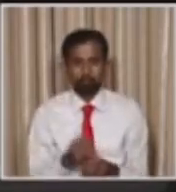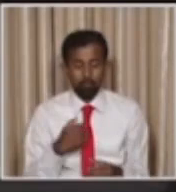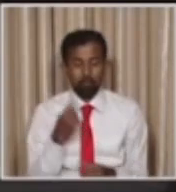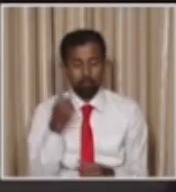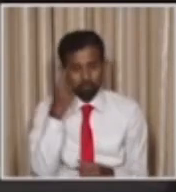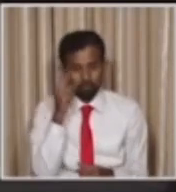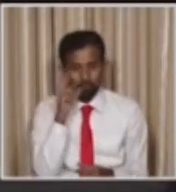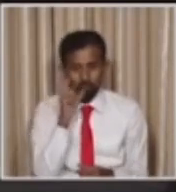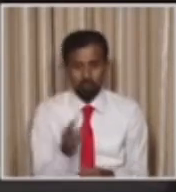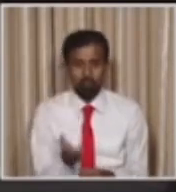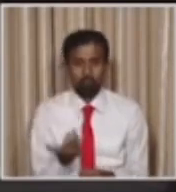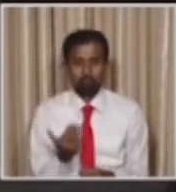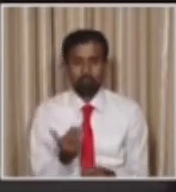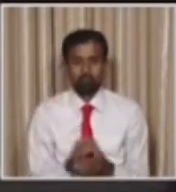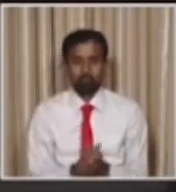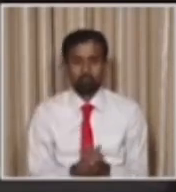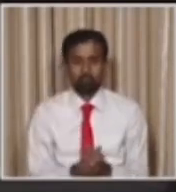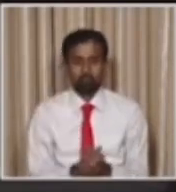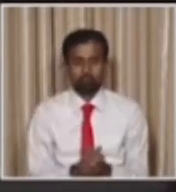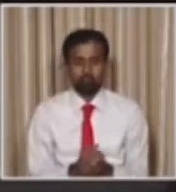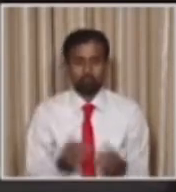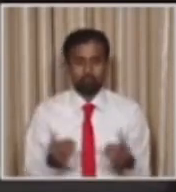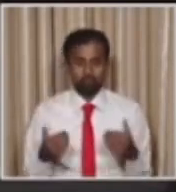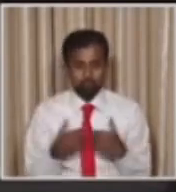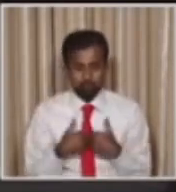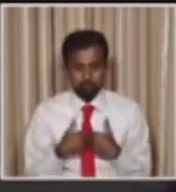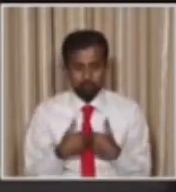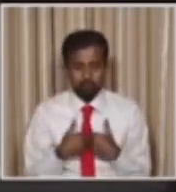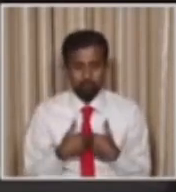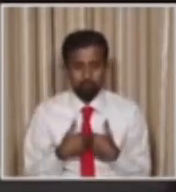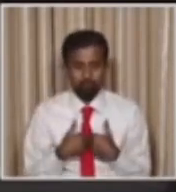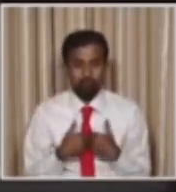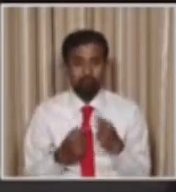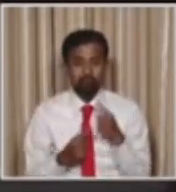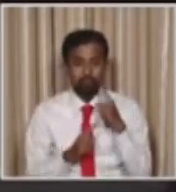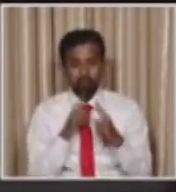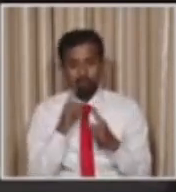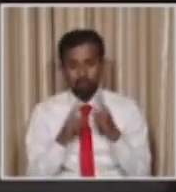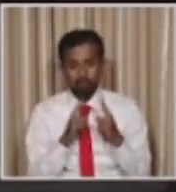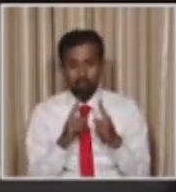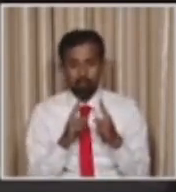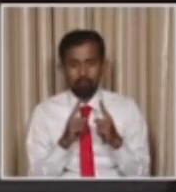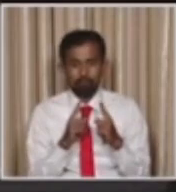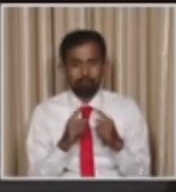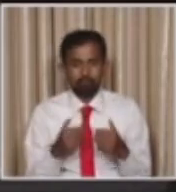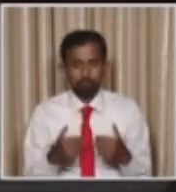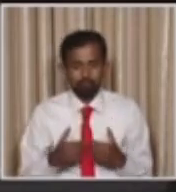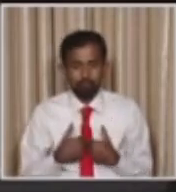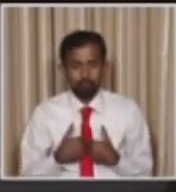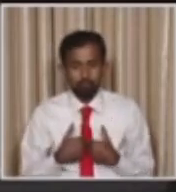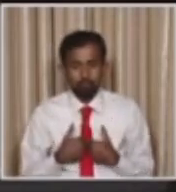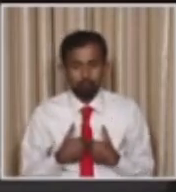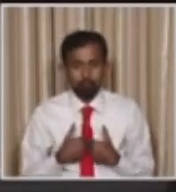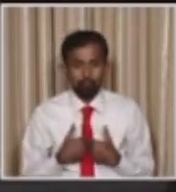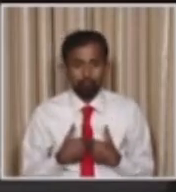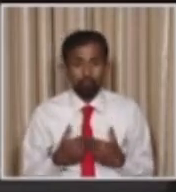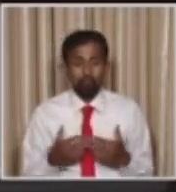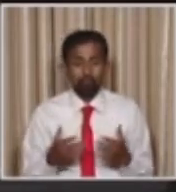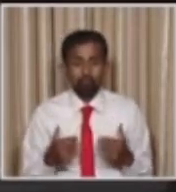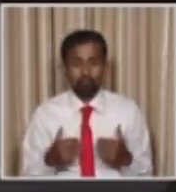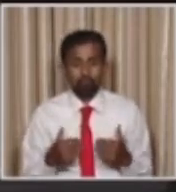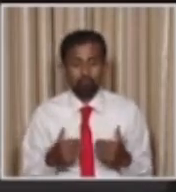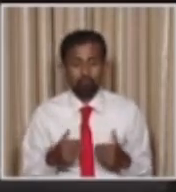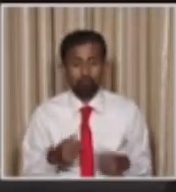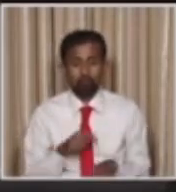கரல பலாண்டோ எனிசா அபி மே கன கதா கரனகோட அபட தியனோ மே விதரக் நவி